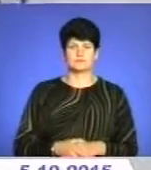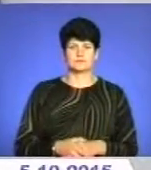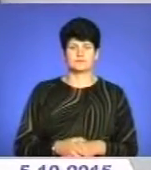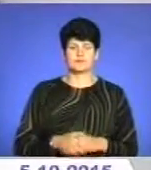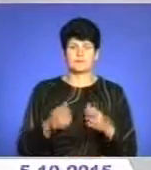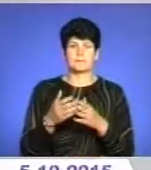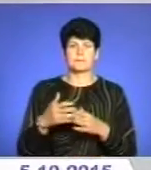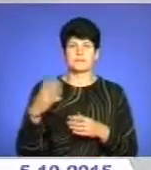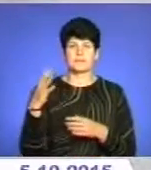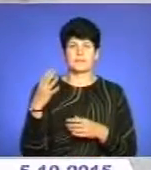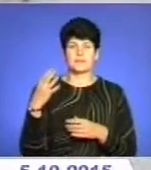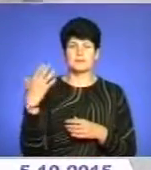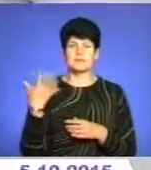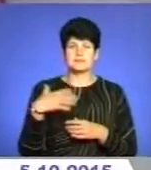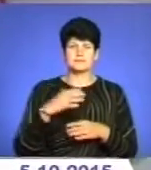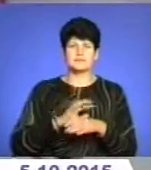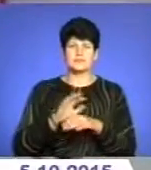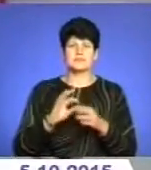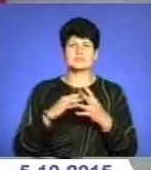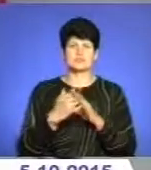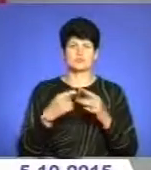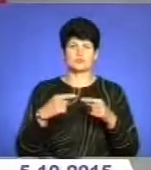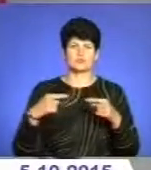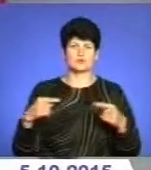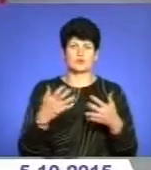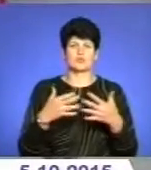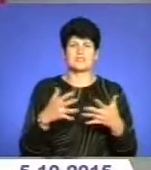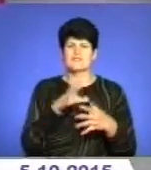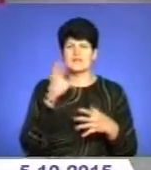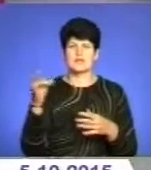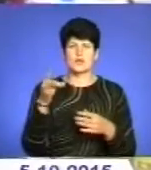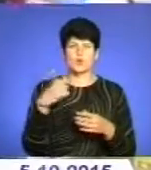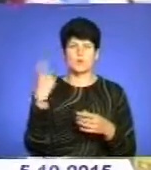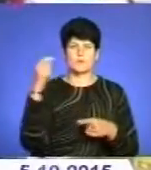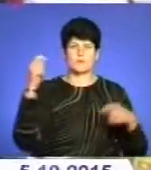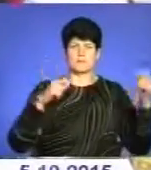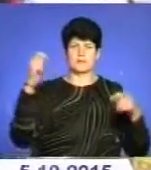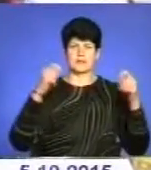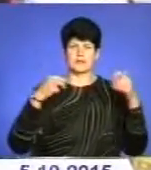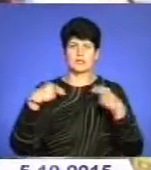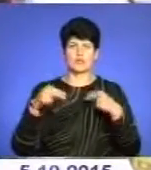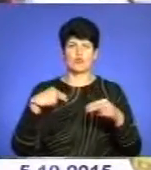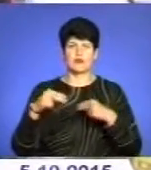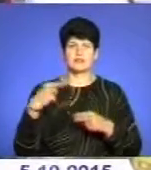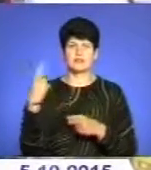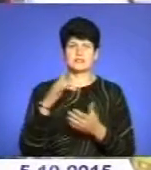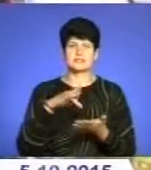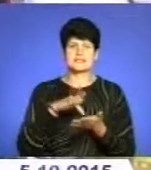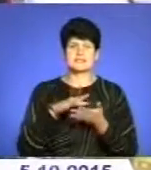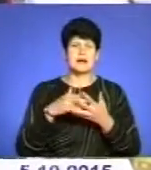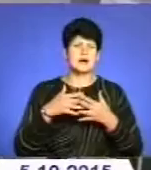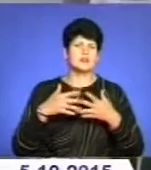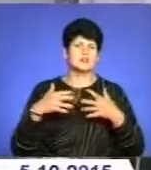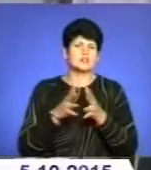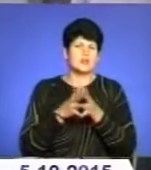Понад півсотні виробників сільськогосподарської продукції зі всіх районів області з'їхались торгувати до обласного центру. Асортимент